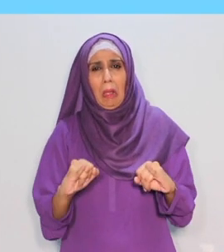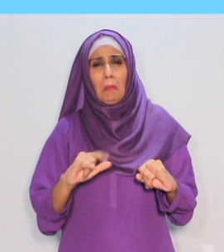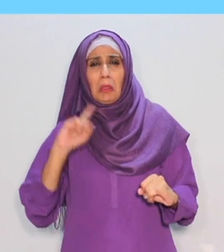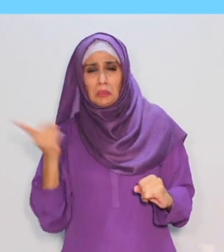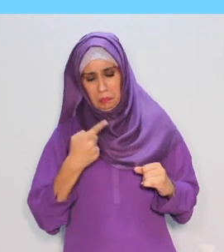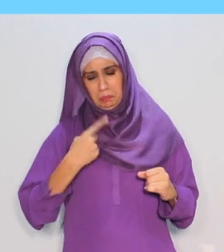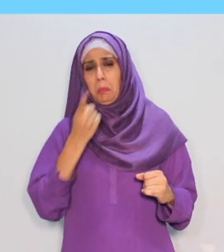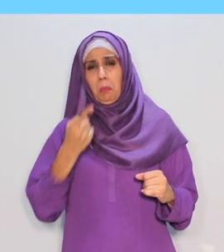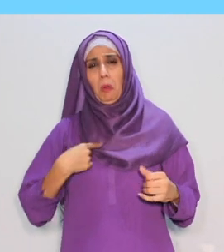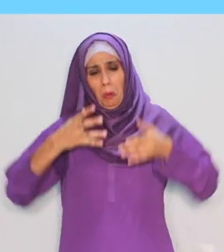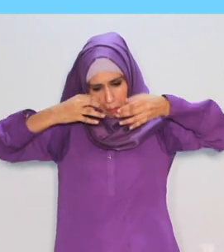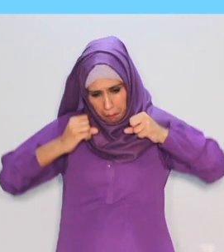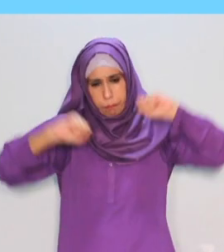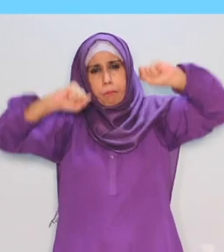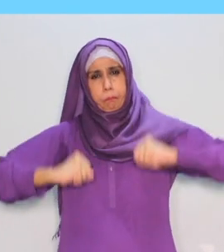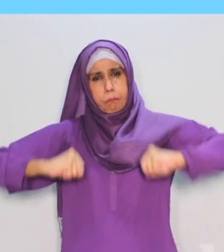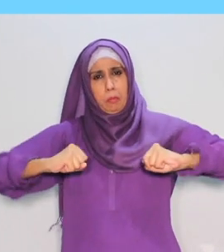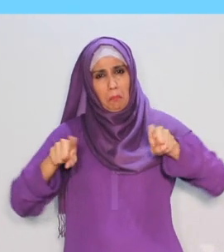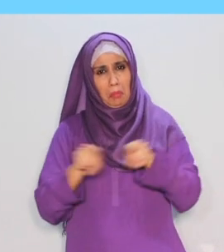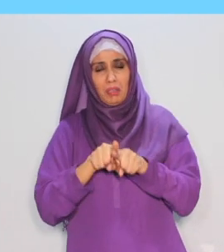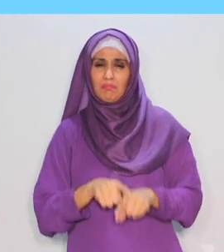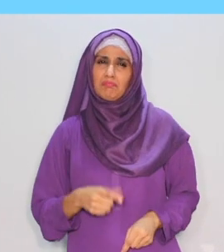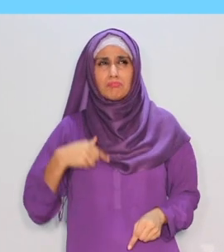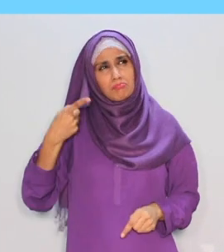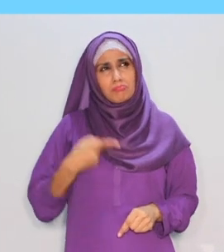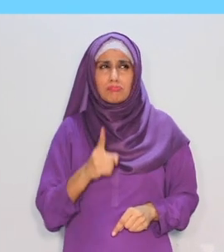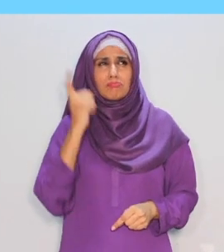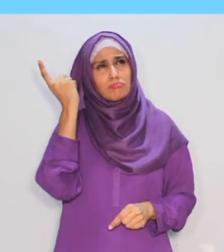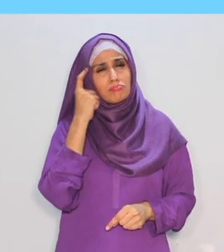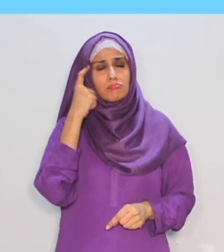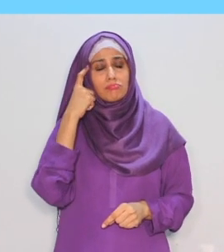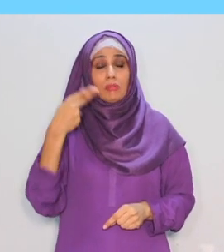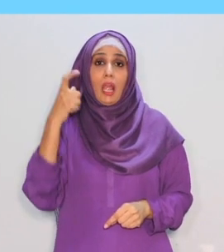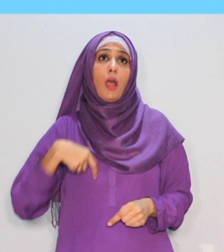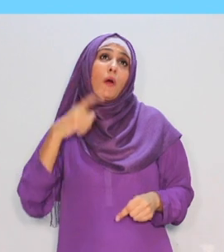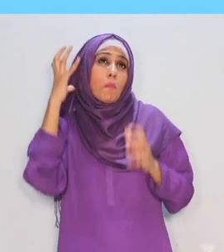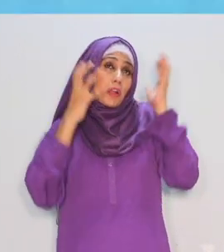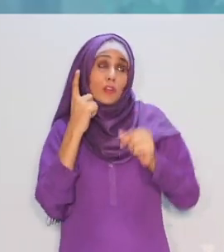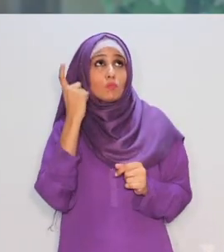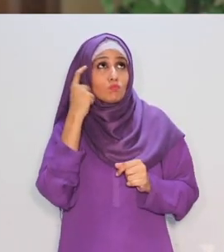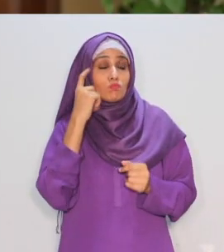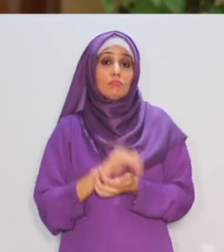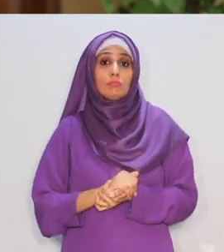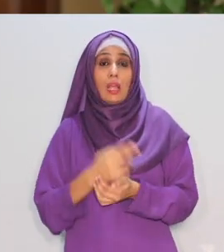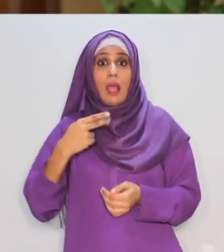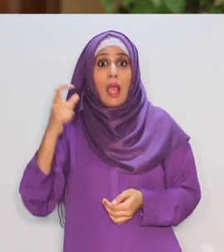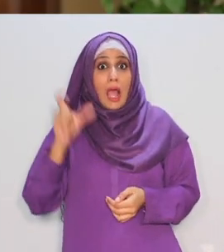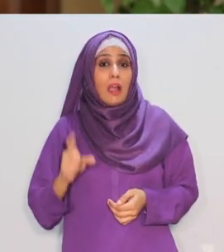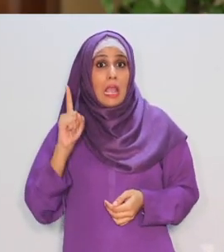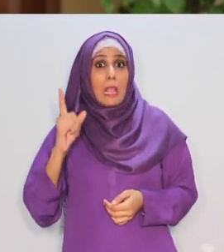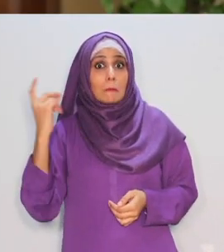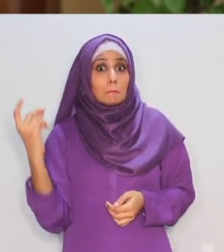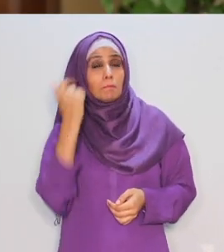गैंडा बुलाएंगे, कुछ करना पड़ेगा, हादी ने परेशानी से कहा। फिर हादी को एक